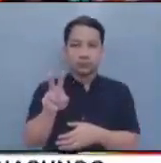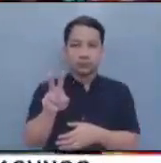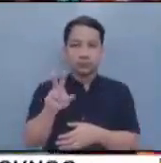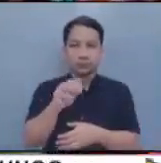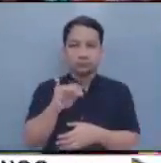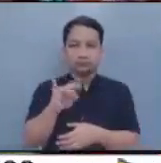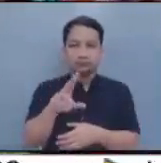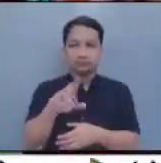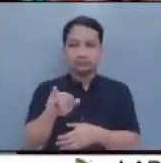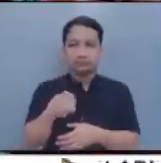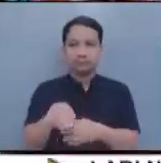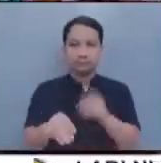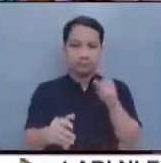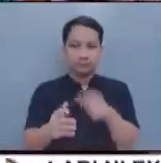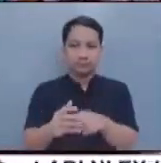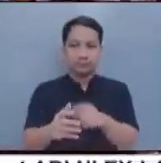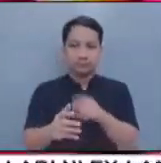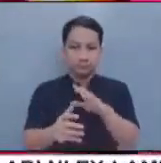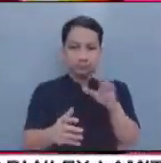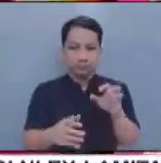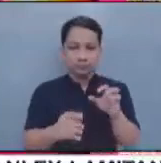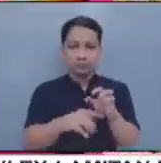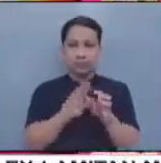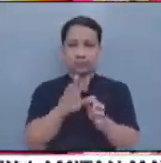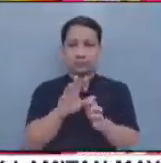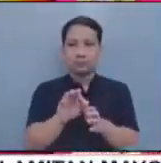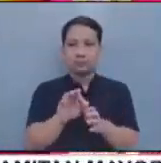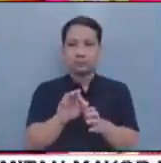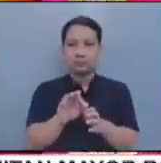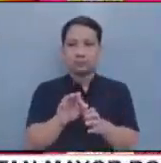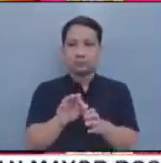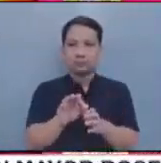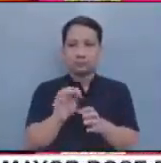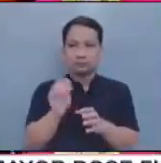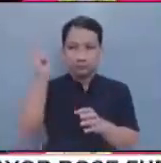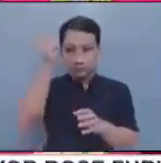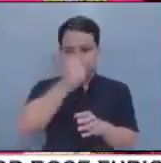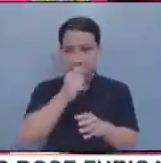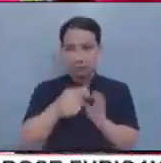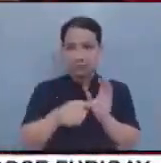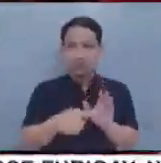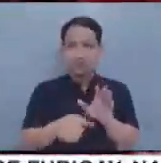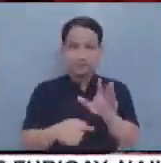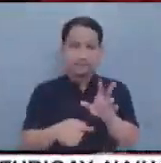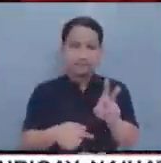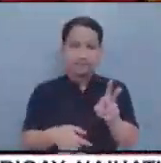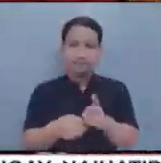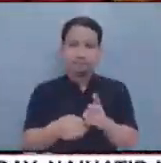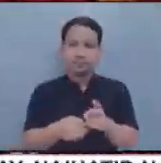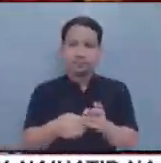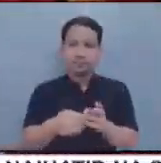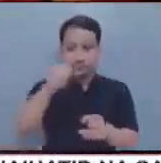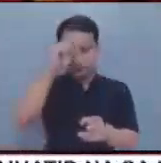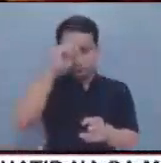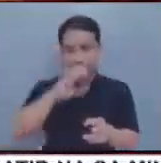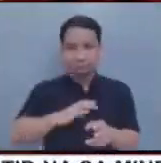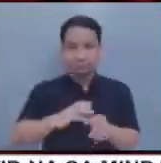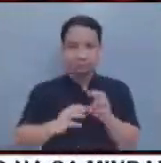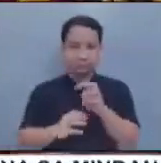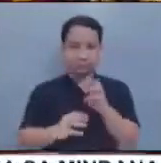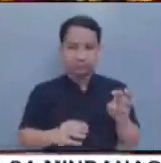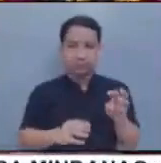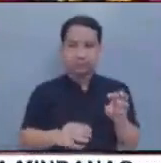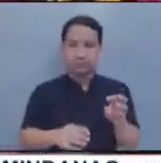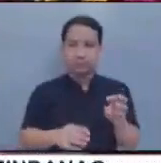mayroong 1,559 Latin honorees kung saan 52 nito ay summa cum laude, 689 ang magna